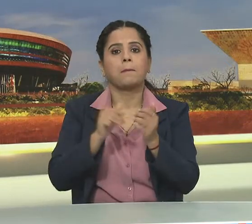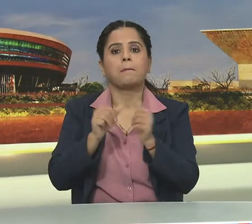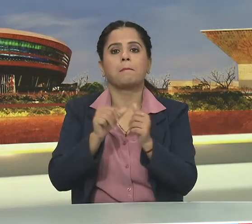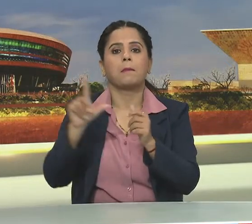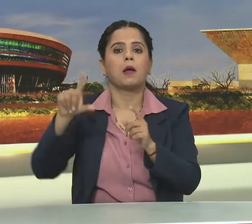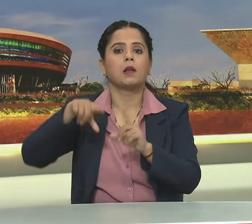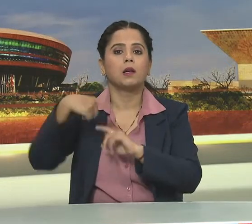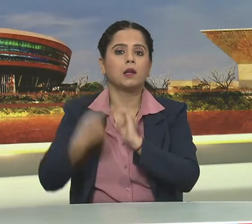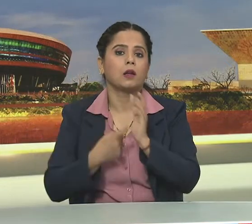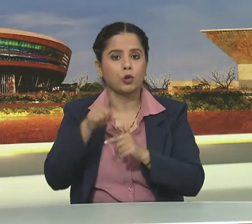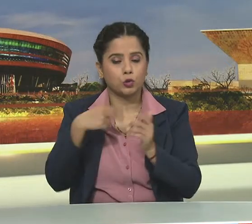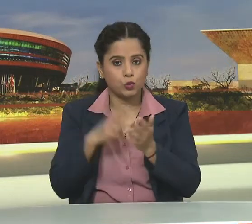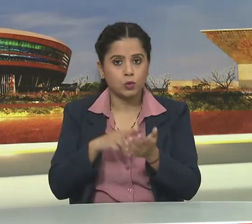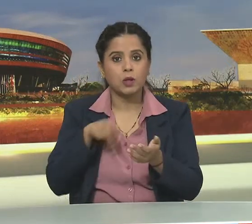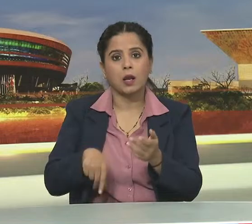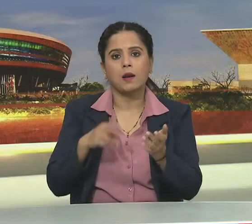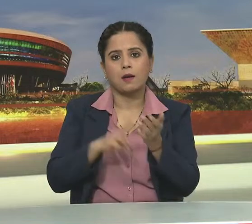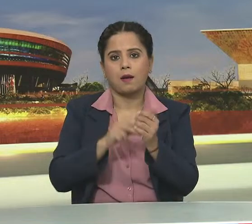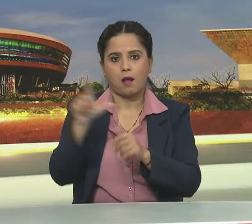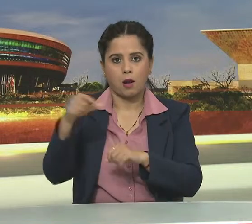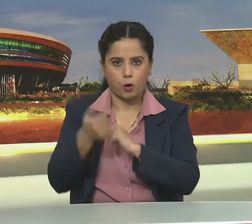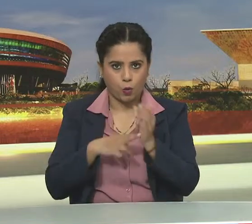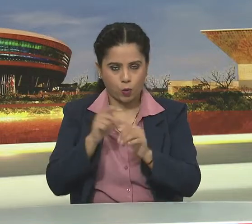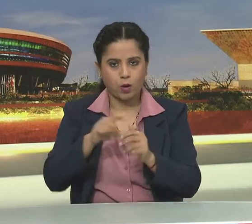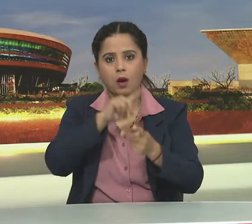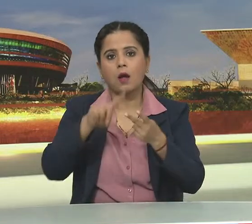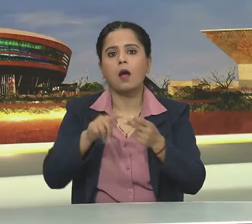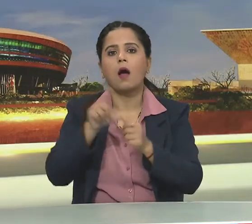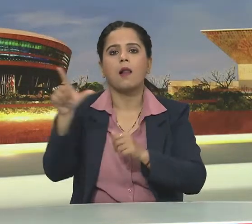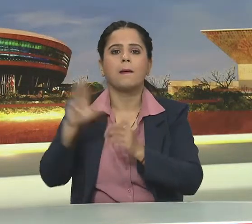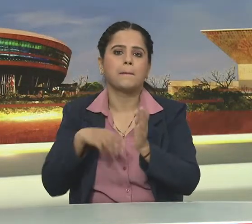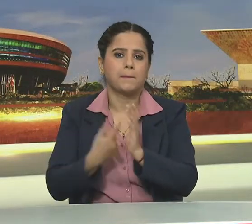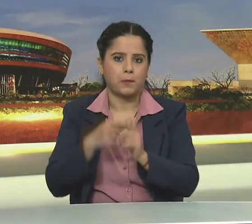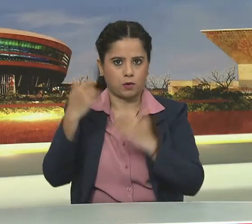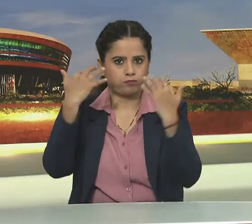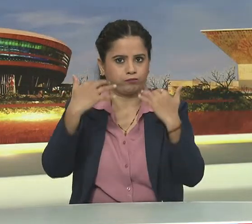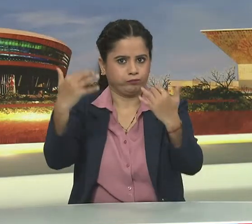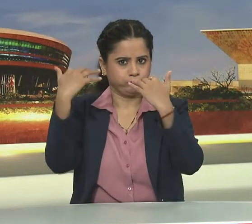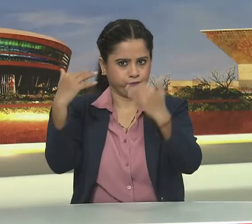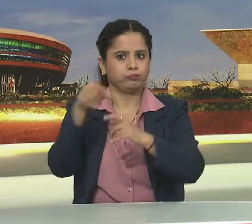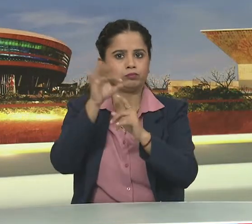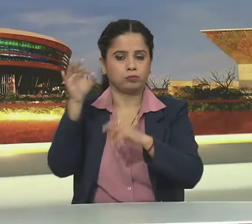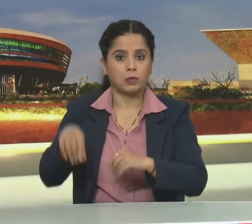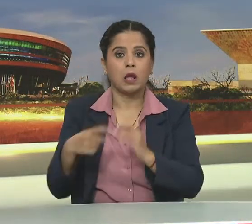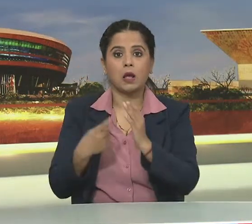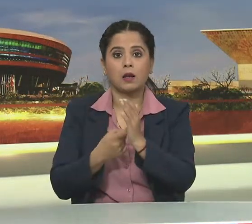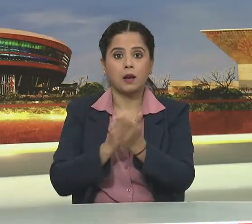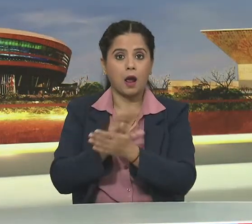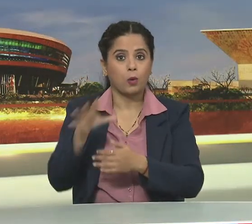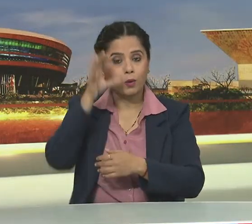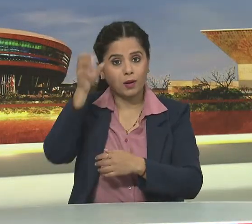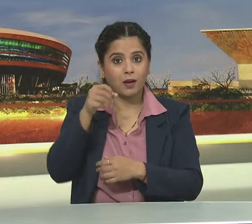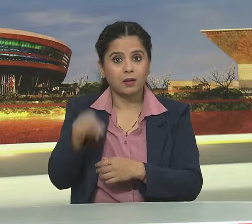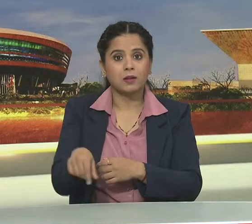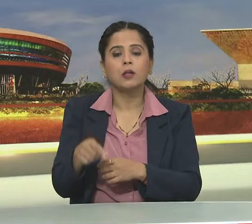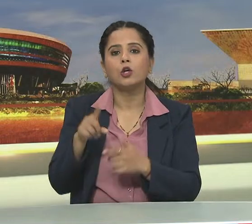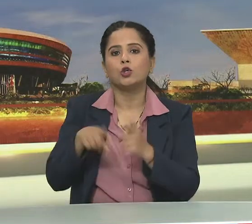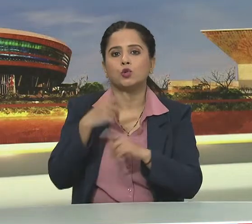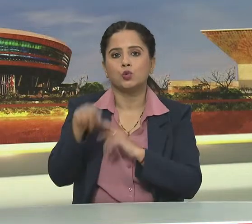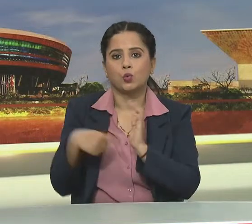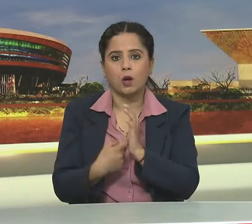खड़गे नलगोंडा और आलमपुर में जनसभा करेंगे, तो वहीं राहुल गांधी जुक्कल मेडक